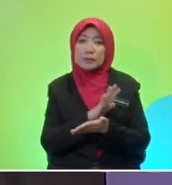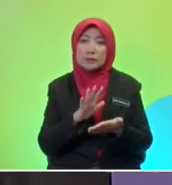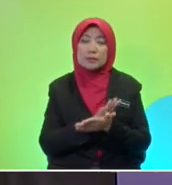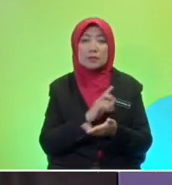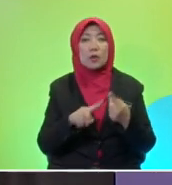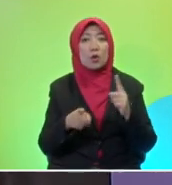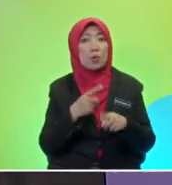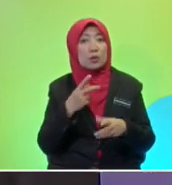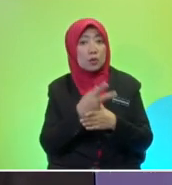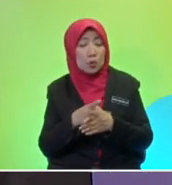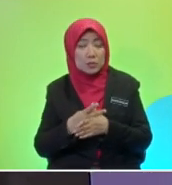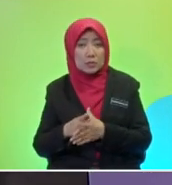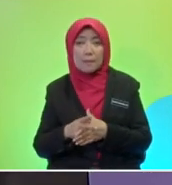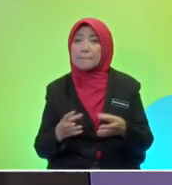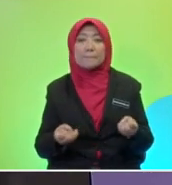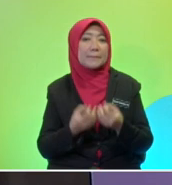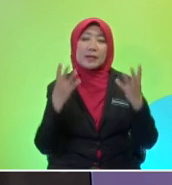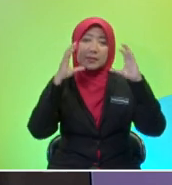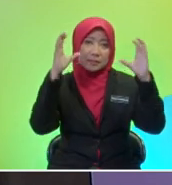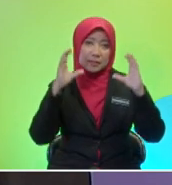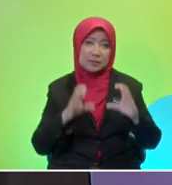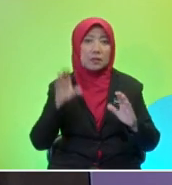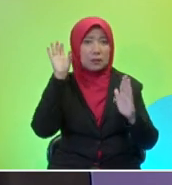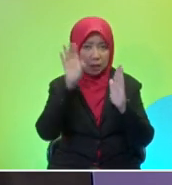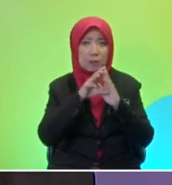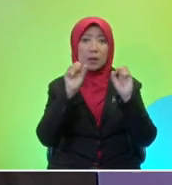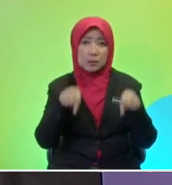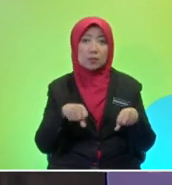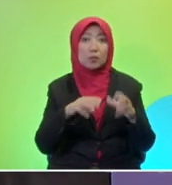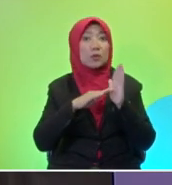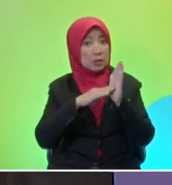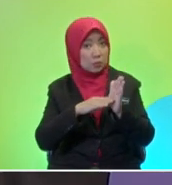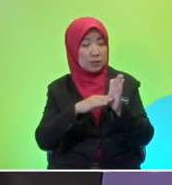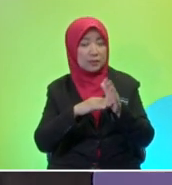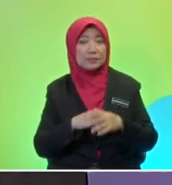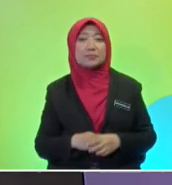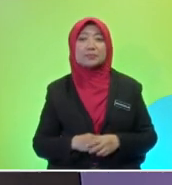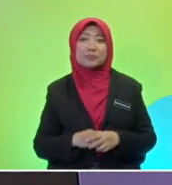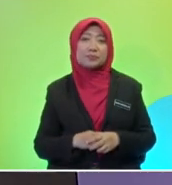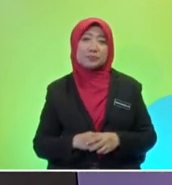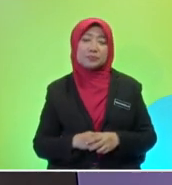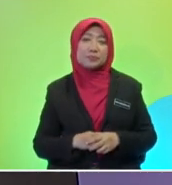Tapi macam-macam jenis gambar pendidikan sebagai bahan eviden bukti Oke